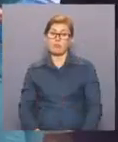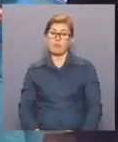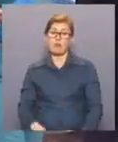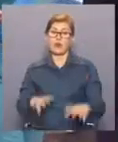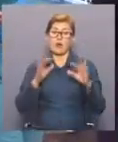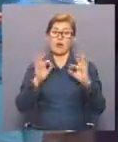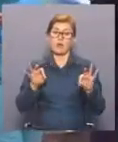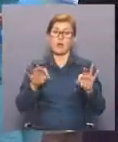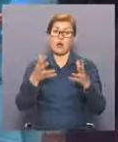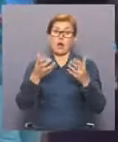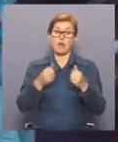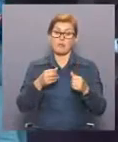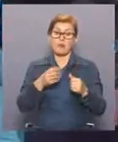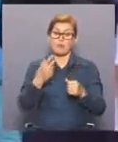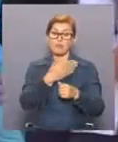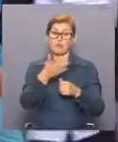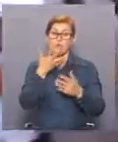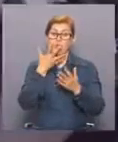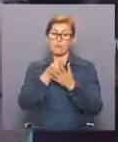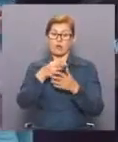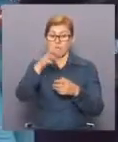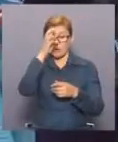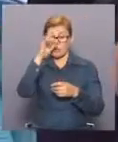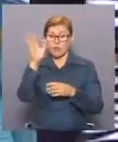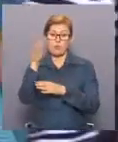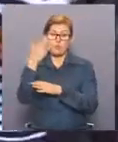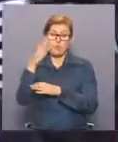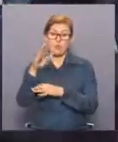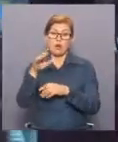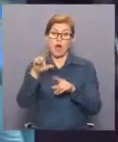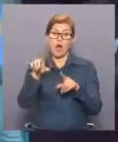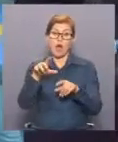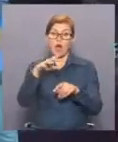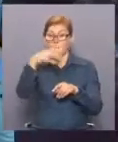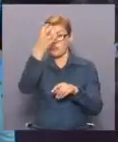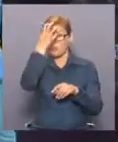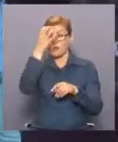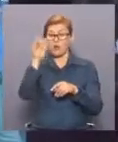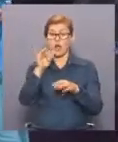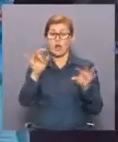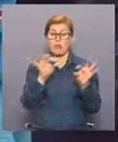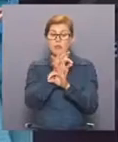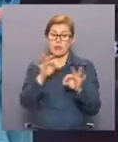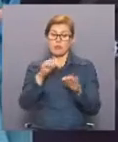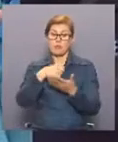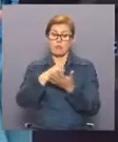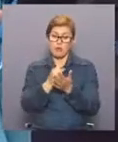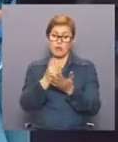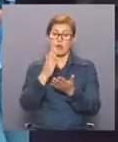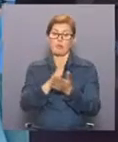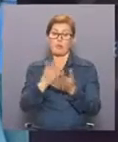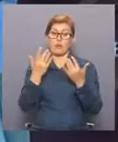Тәуелсіздігімізді алған күннен бастап, біз өзіміздің мемлекеттік туымызды, елтаңбамызды, әнұранымызды белгіледік. Бүгін